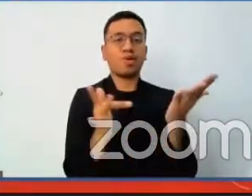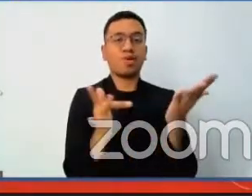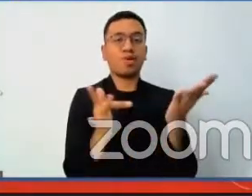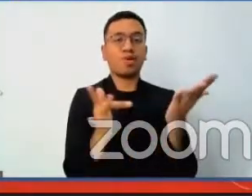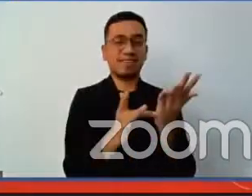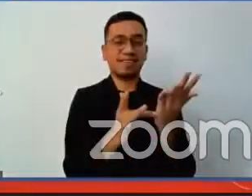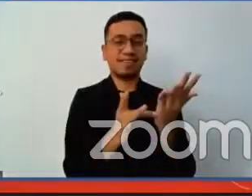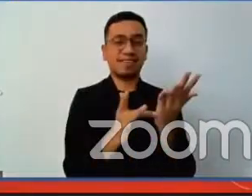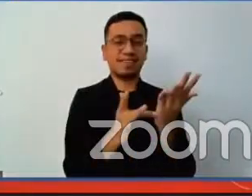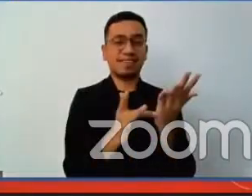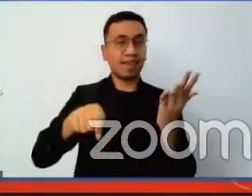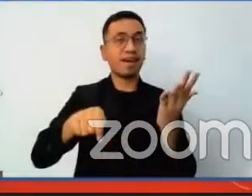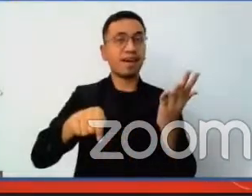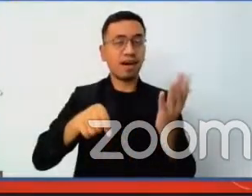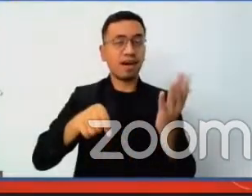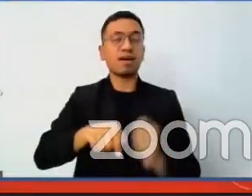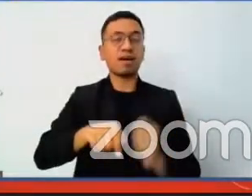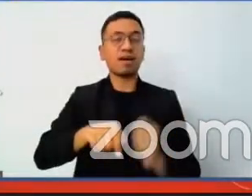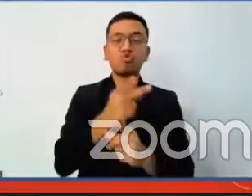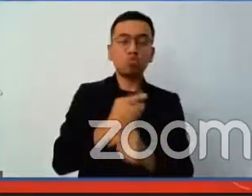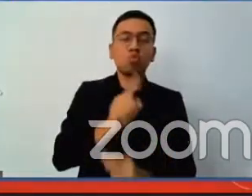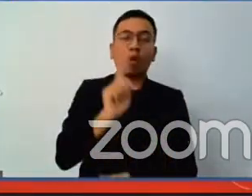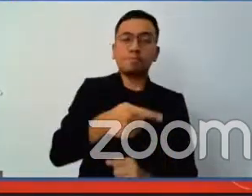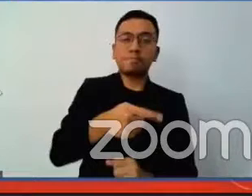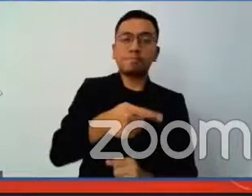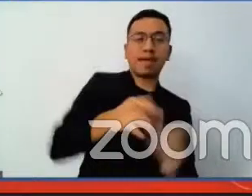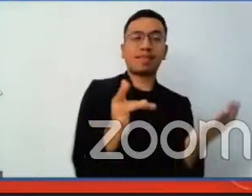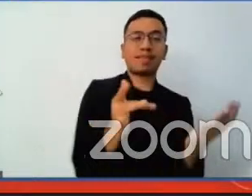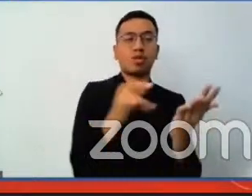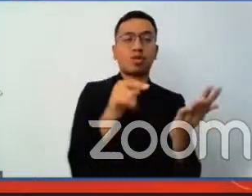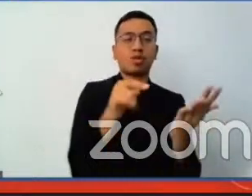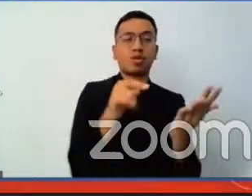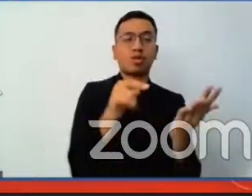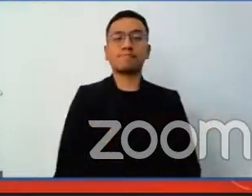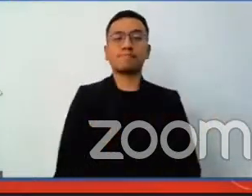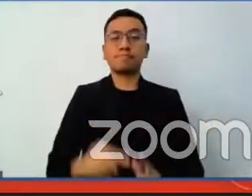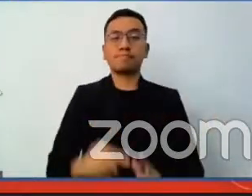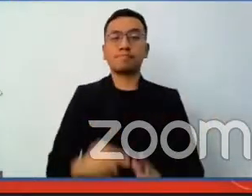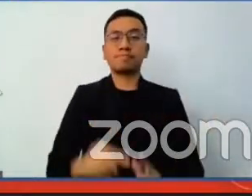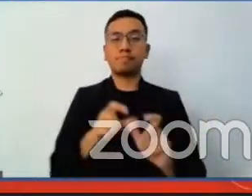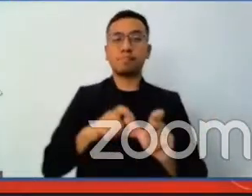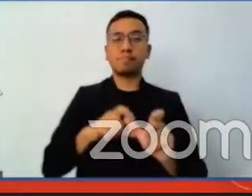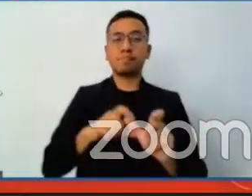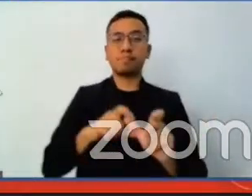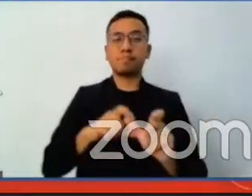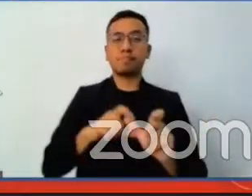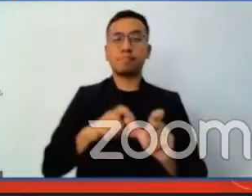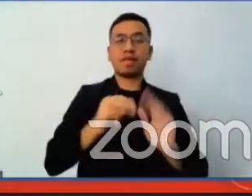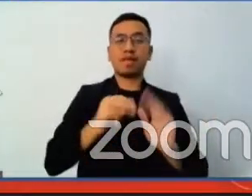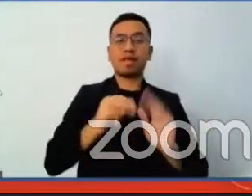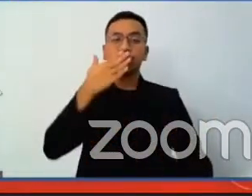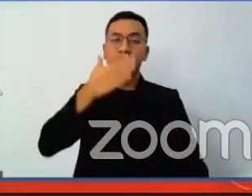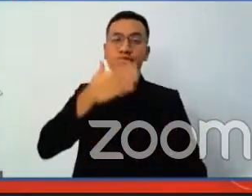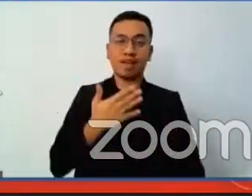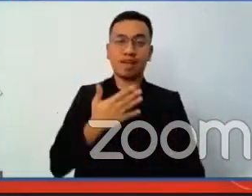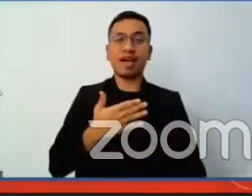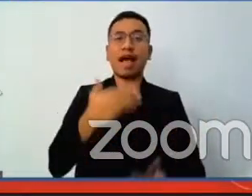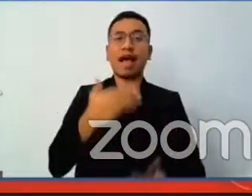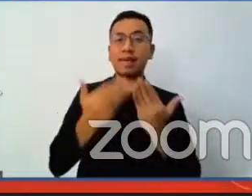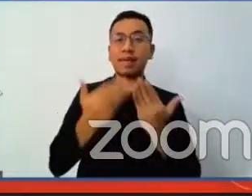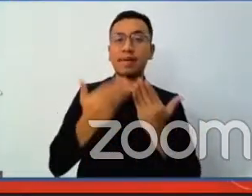oleh tenaga pendidik. Pusdatin Kemendikbudristek pun telah memiliki aplikasi pembelajaran berbasis